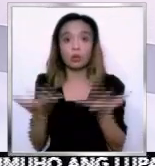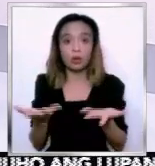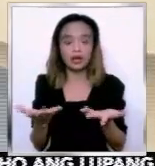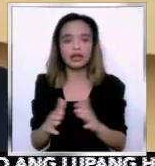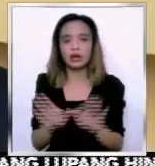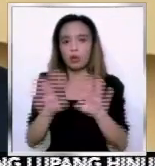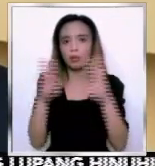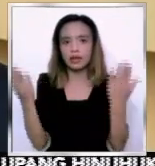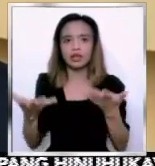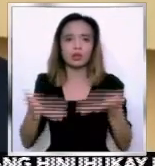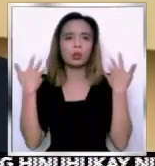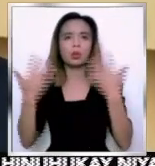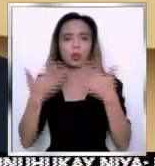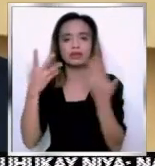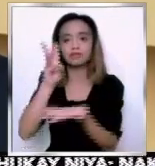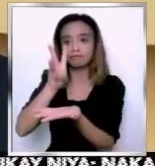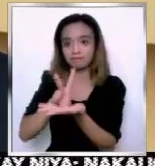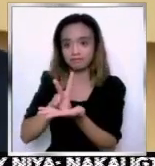doon.